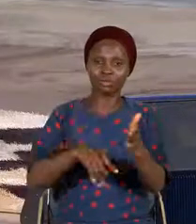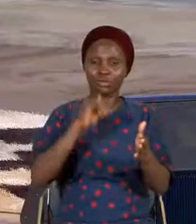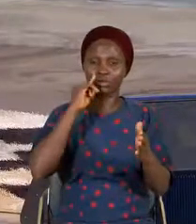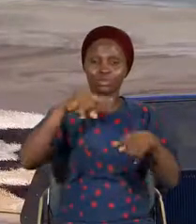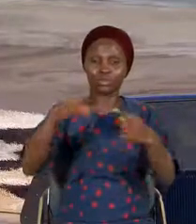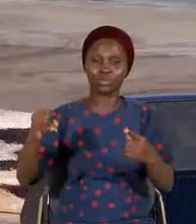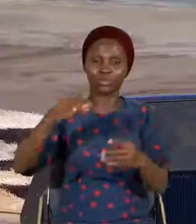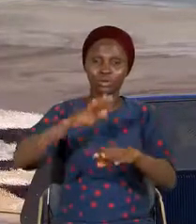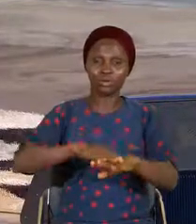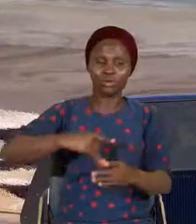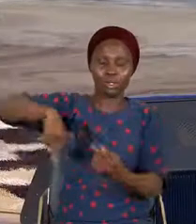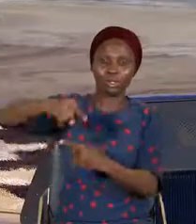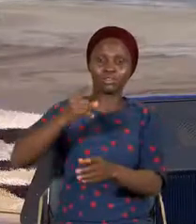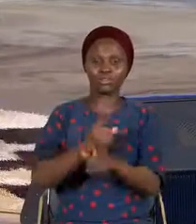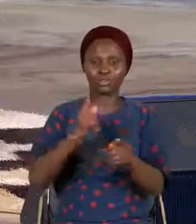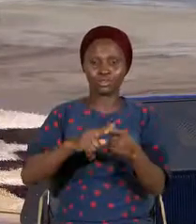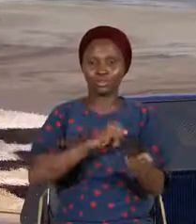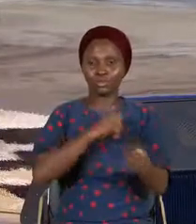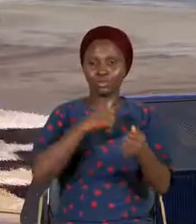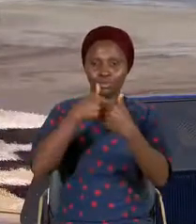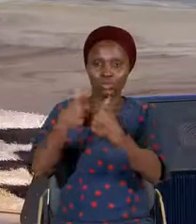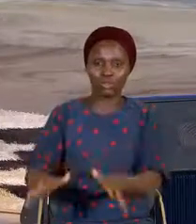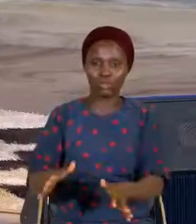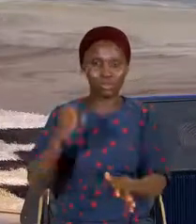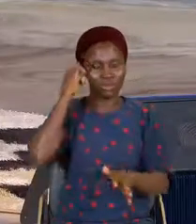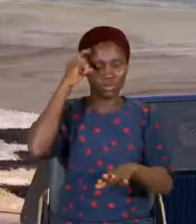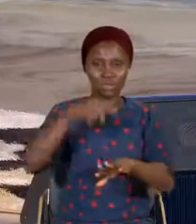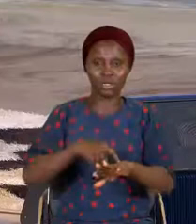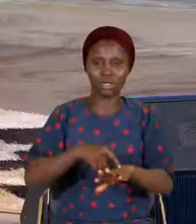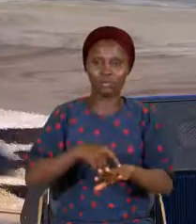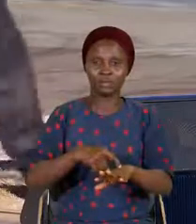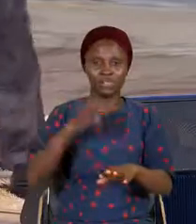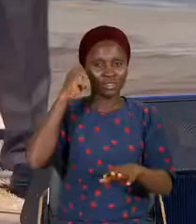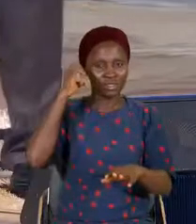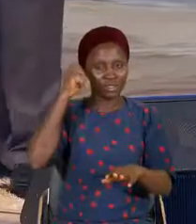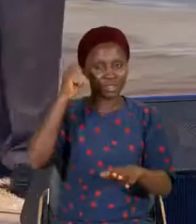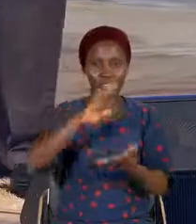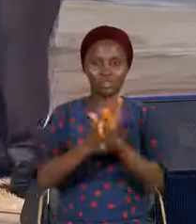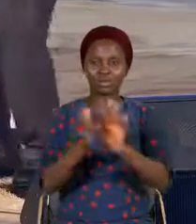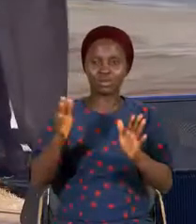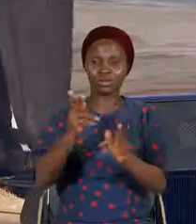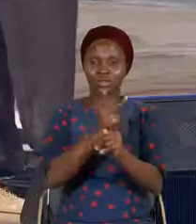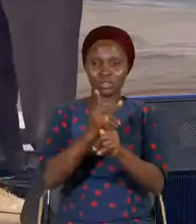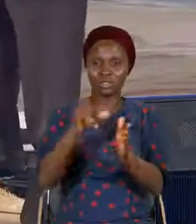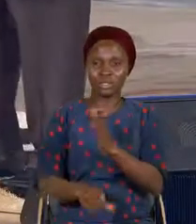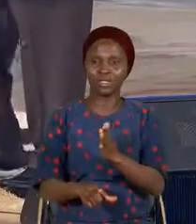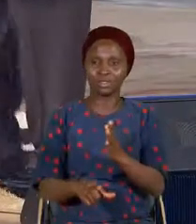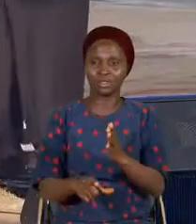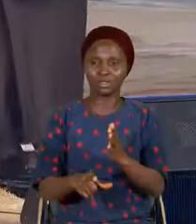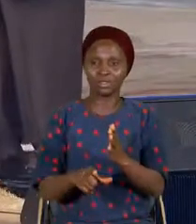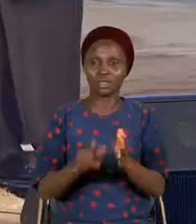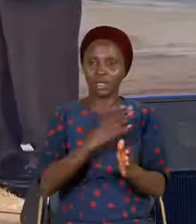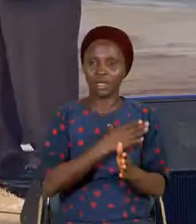bien gâchant sa vie, ou bien détruisant son temps, il devient frivole,